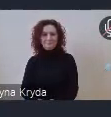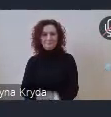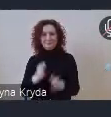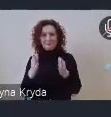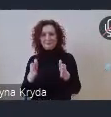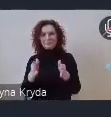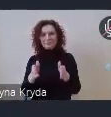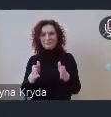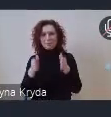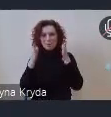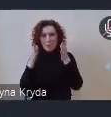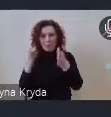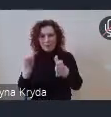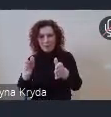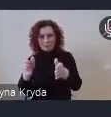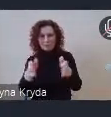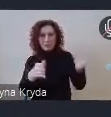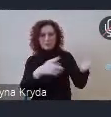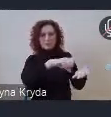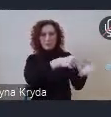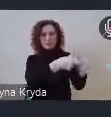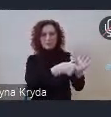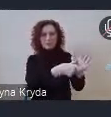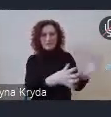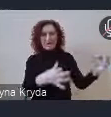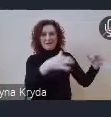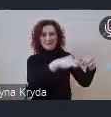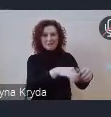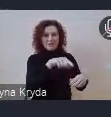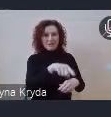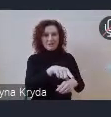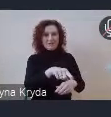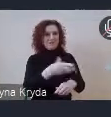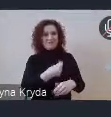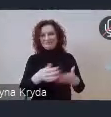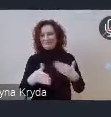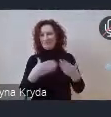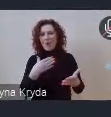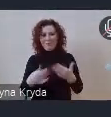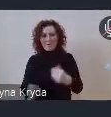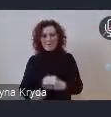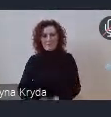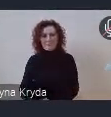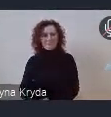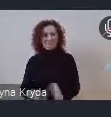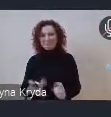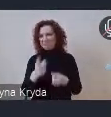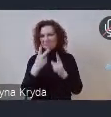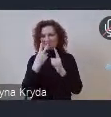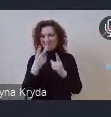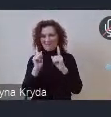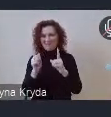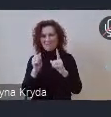obrad tędy Chodzą ludzie związku z tym a to oznaczenie które jest niewystarczające ono jest niezauważalne dla osoby